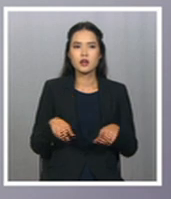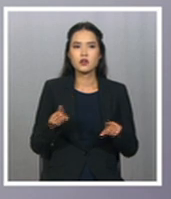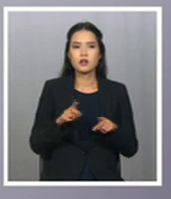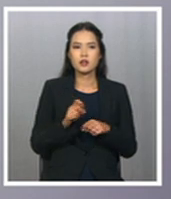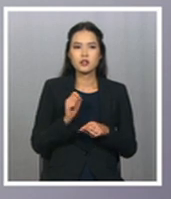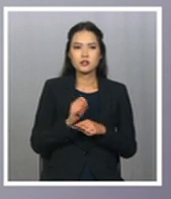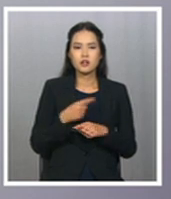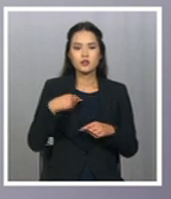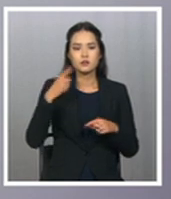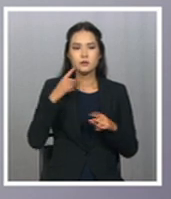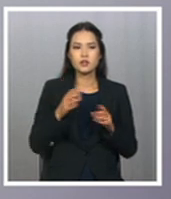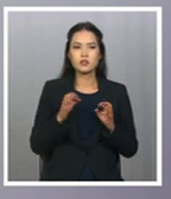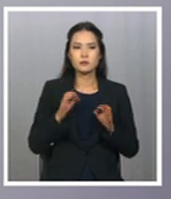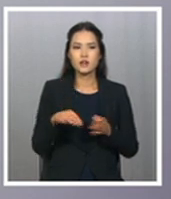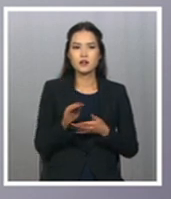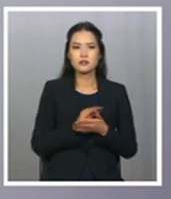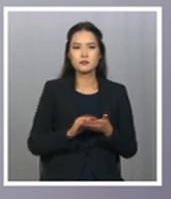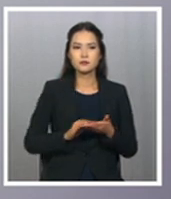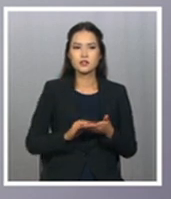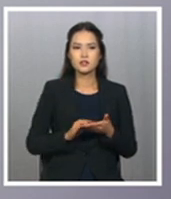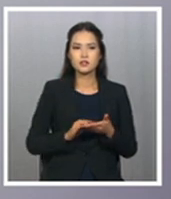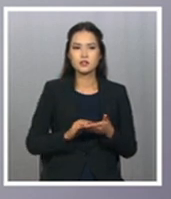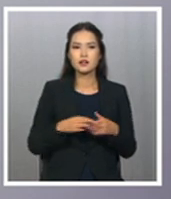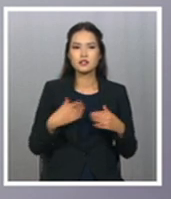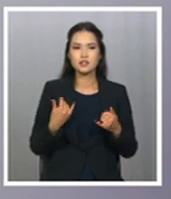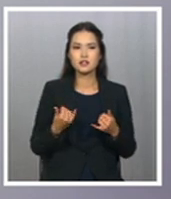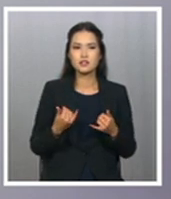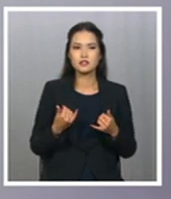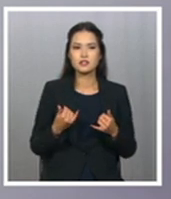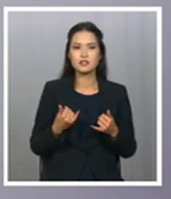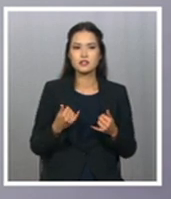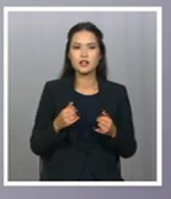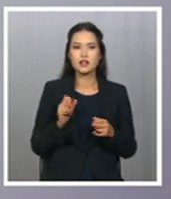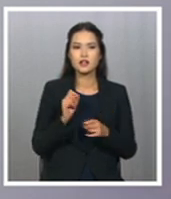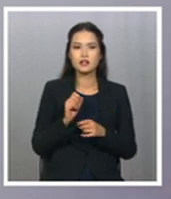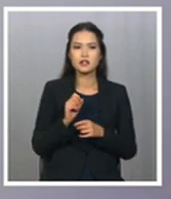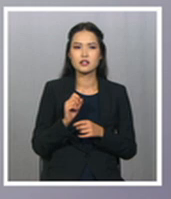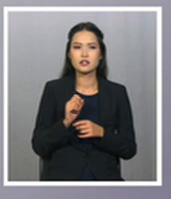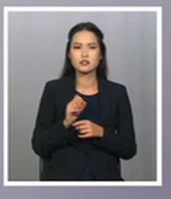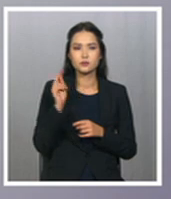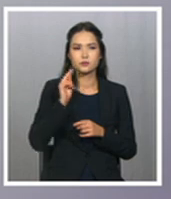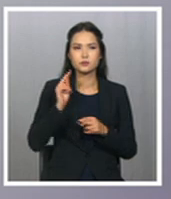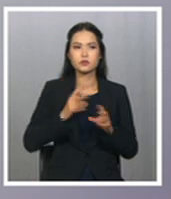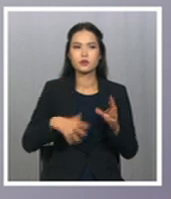дұрыс орындады деп сенемін. Ендеше сабағымызды қорытындылайық.